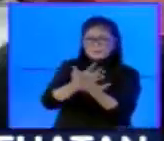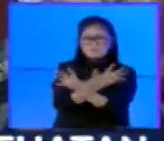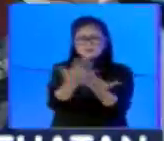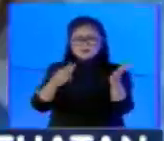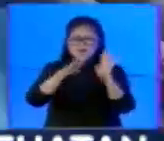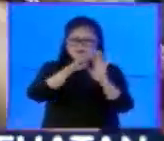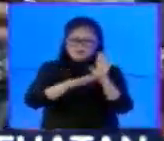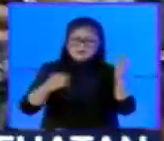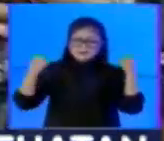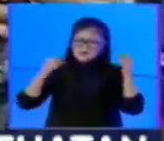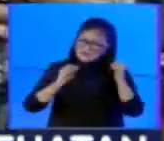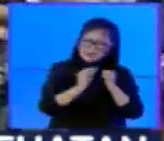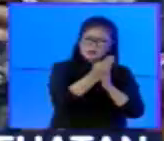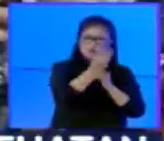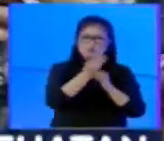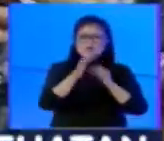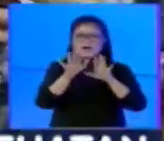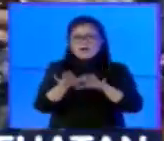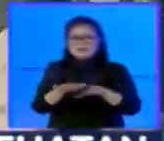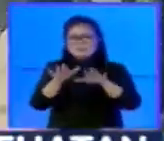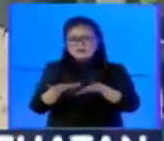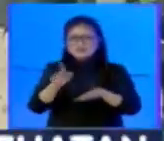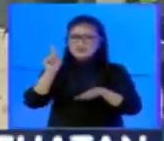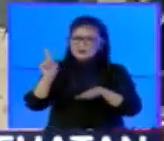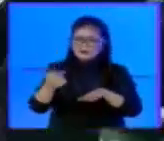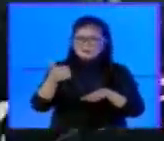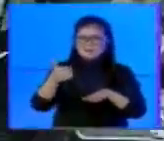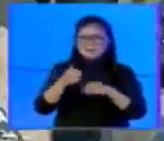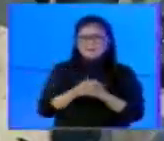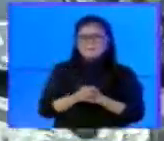kesehatan dan tidak lengah, lantaran perang melawan pandemi COVID-19